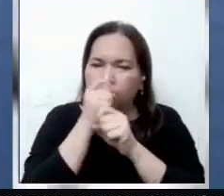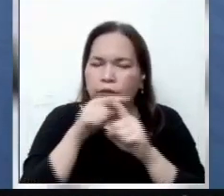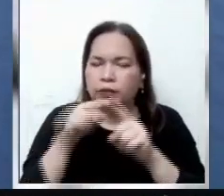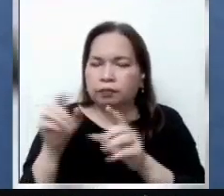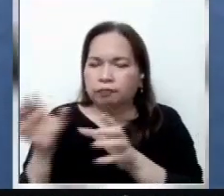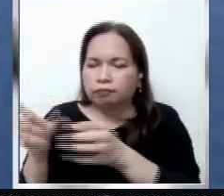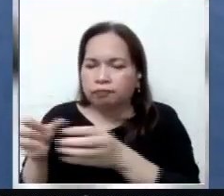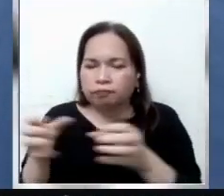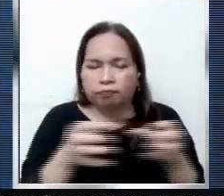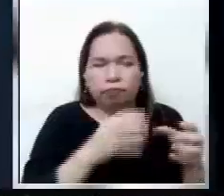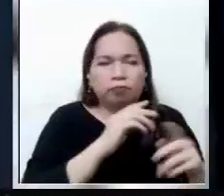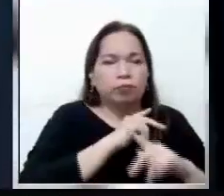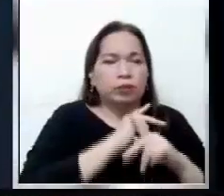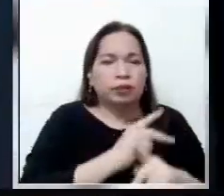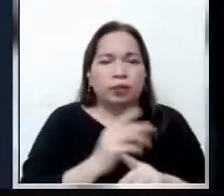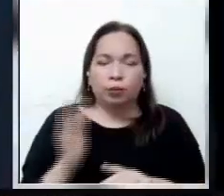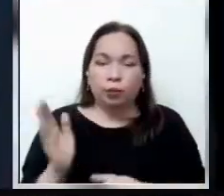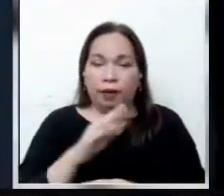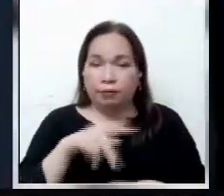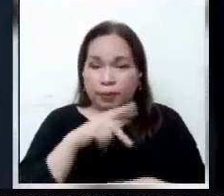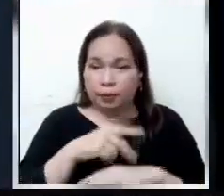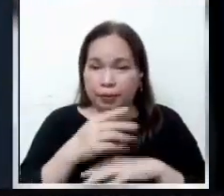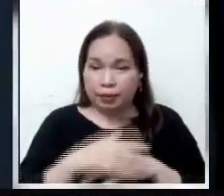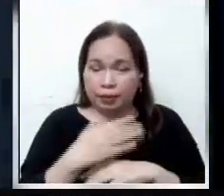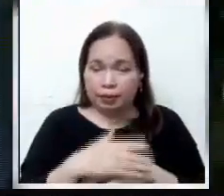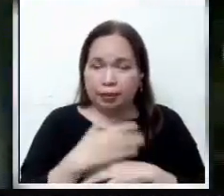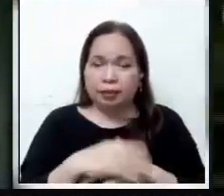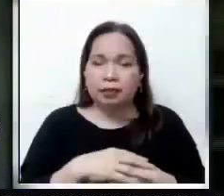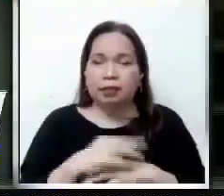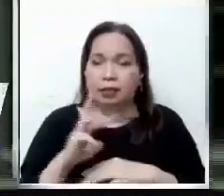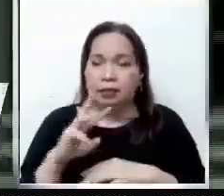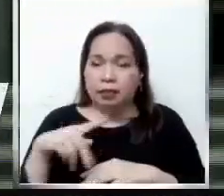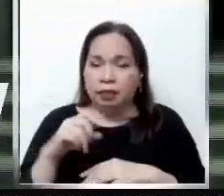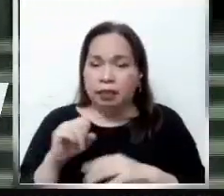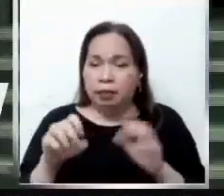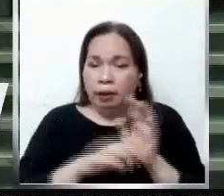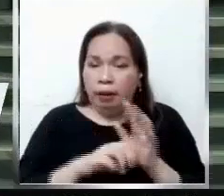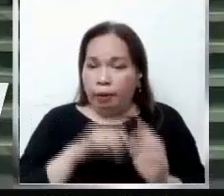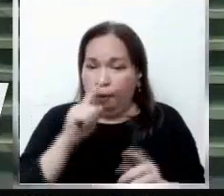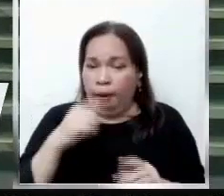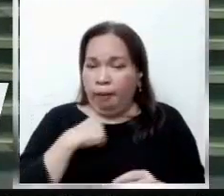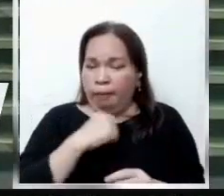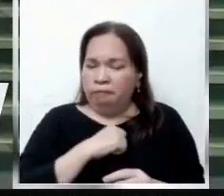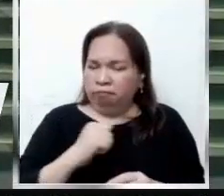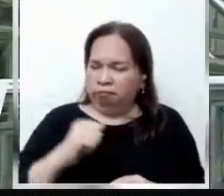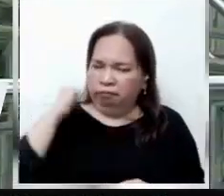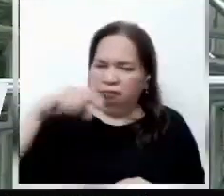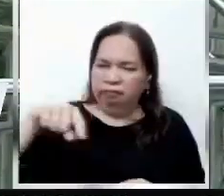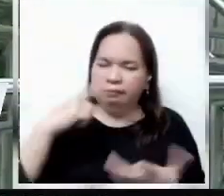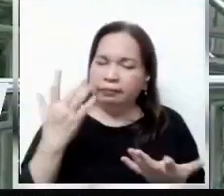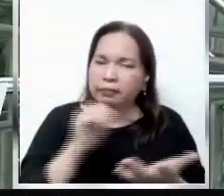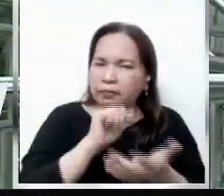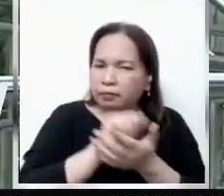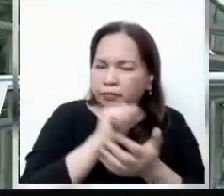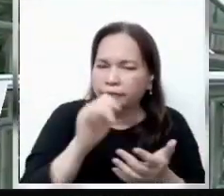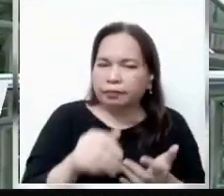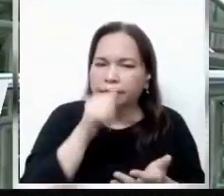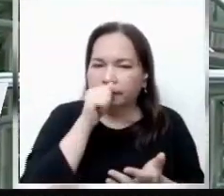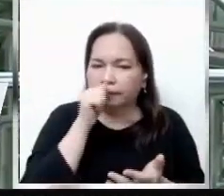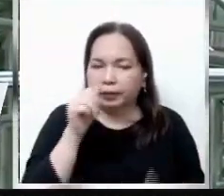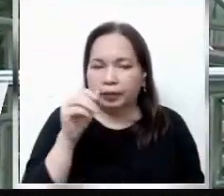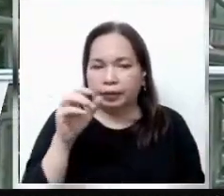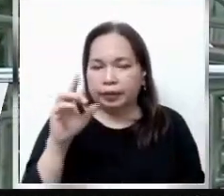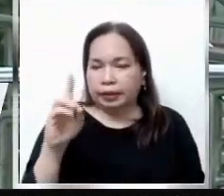maprotektahan ang West Philippine Sea. Halimbawa, tinutulan ng isang senador ang pagtanggal ng kamera sa confidential funds ng Department of Information